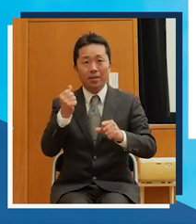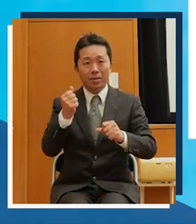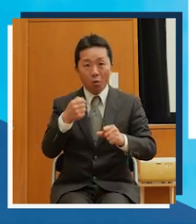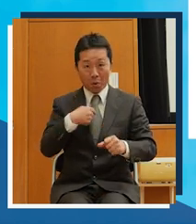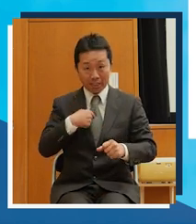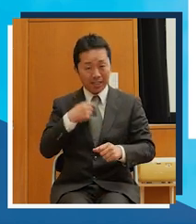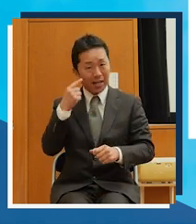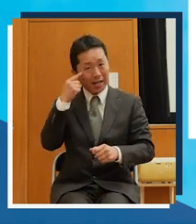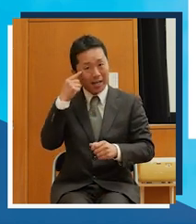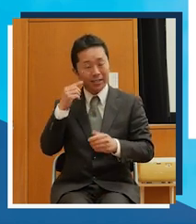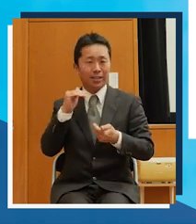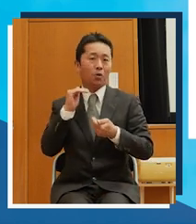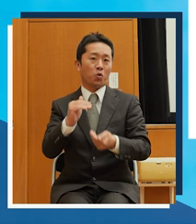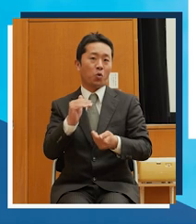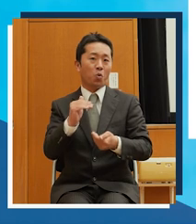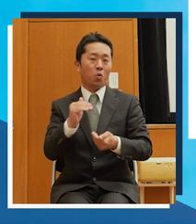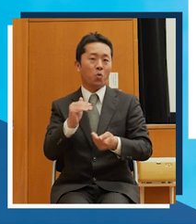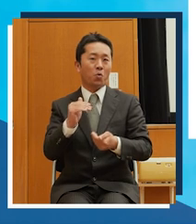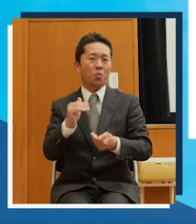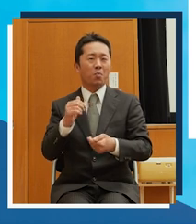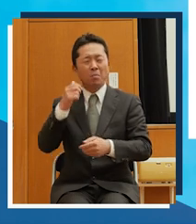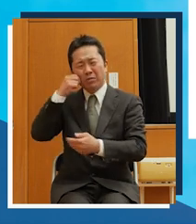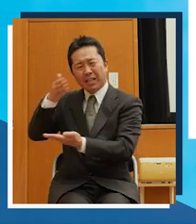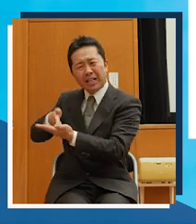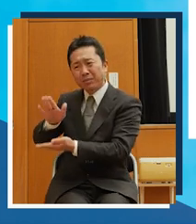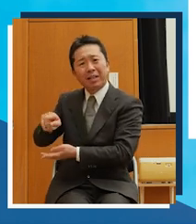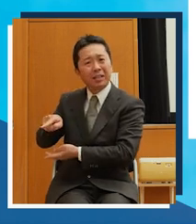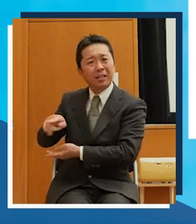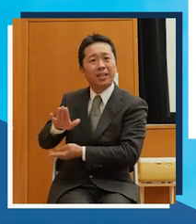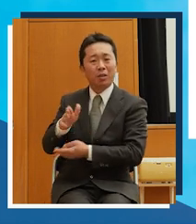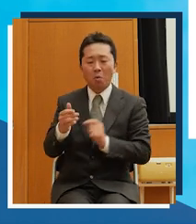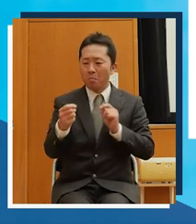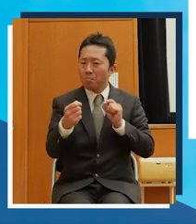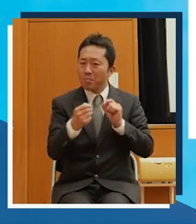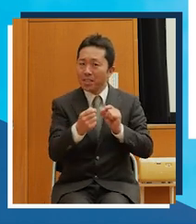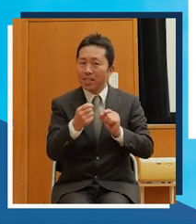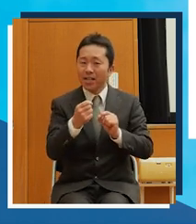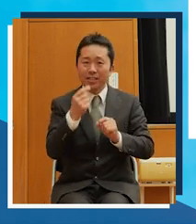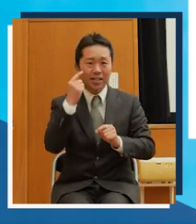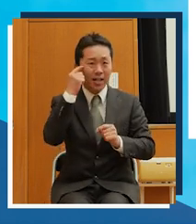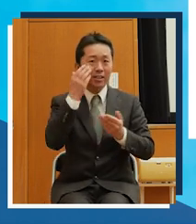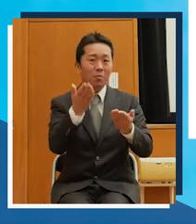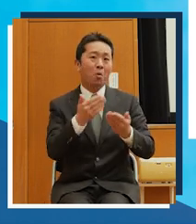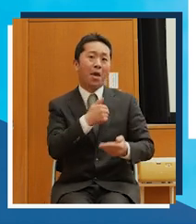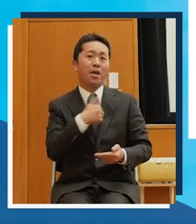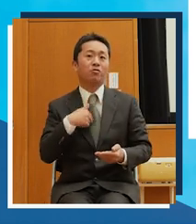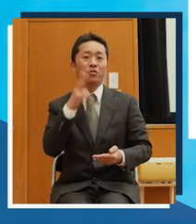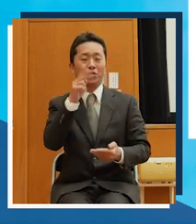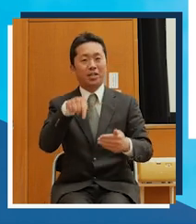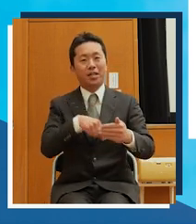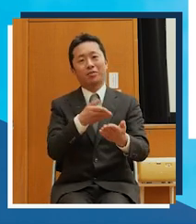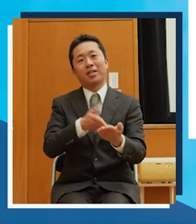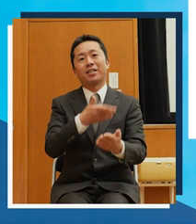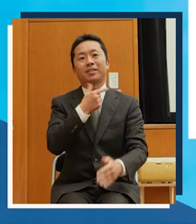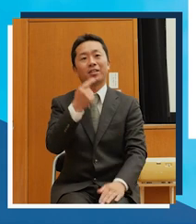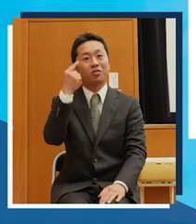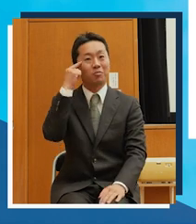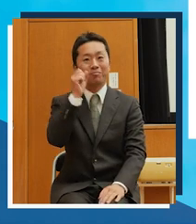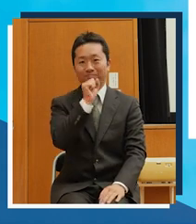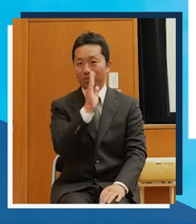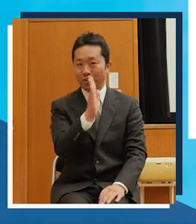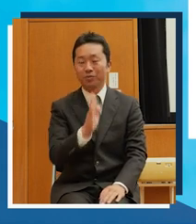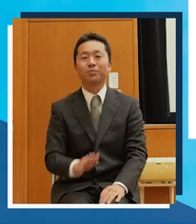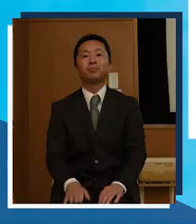もっと今日難しいお話もたくさんあったんですけどもっと身近に感じてもらえるような話を今からしていければと思っていますよろしくお願いし